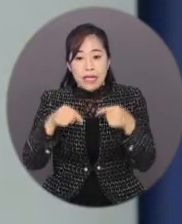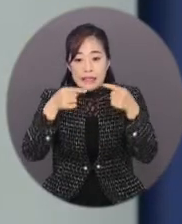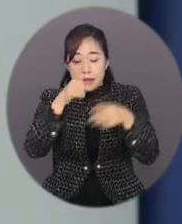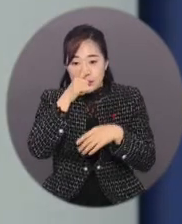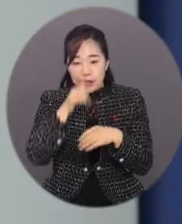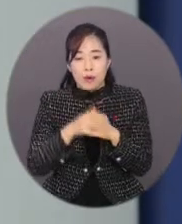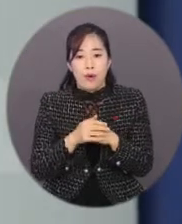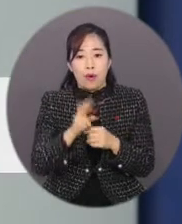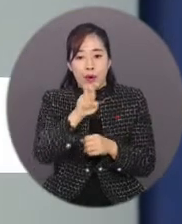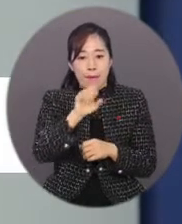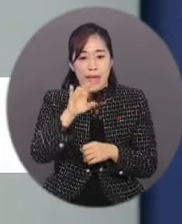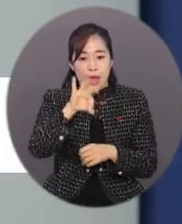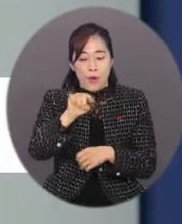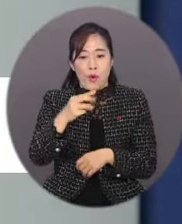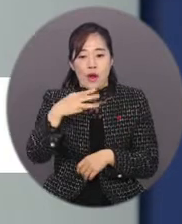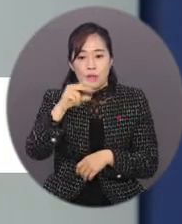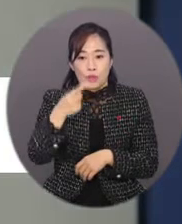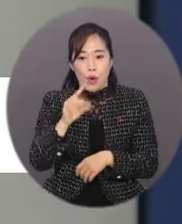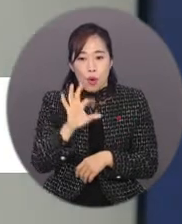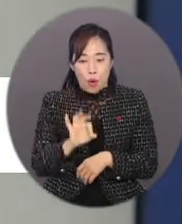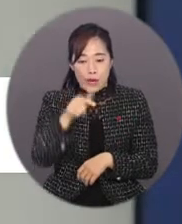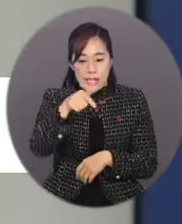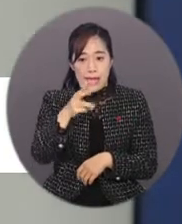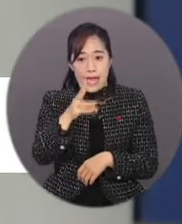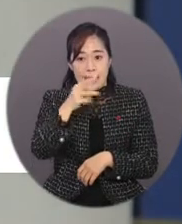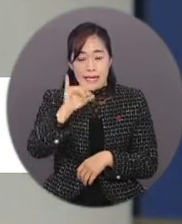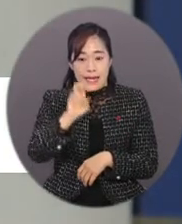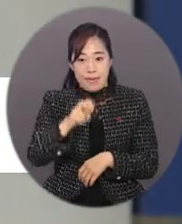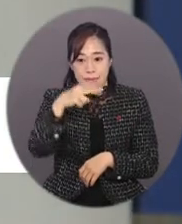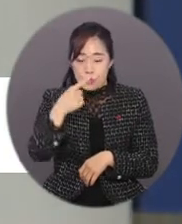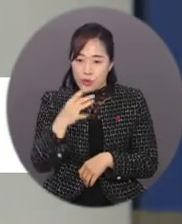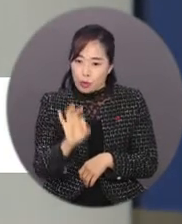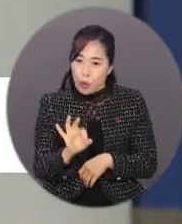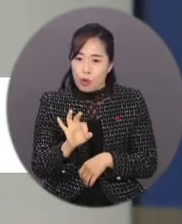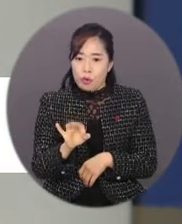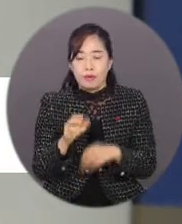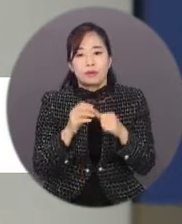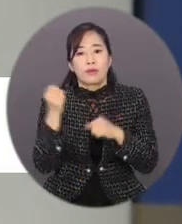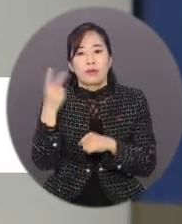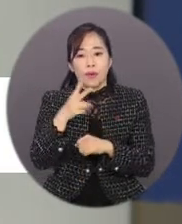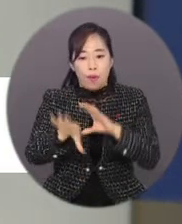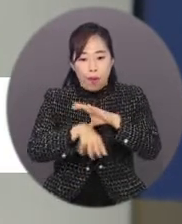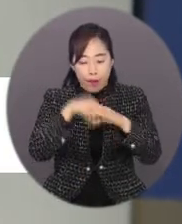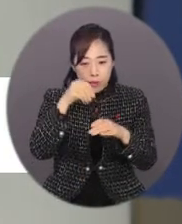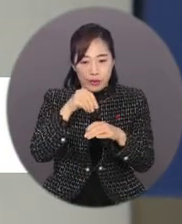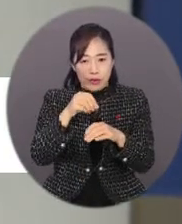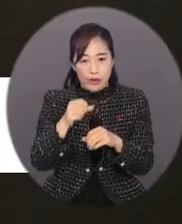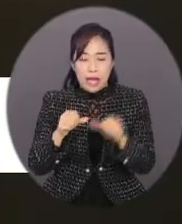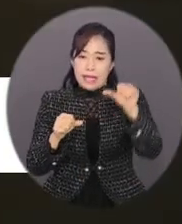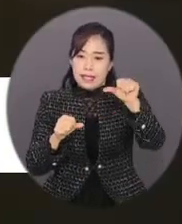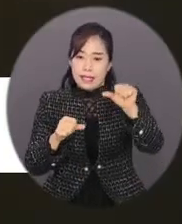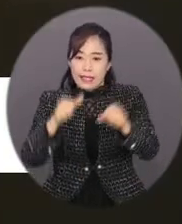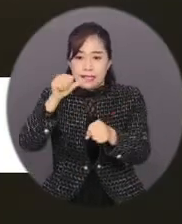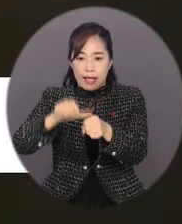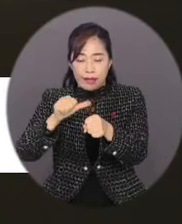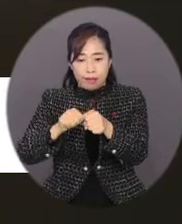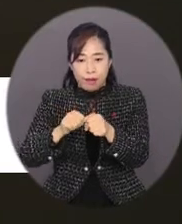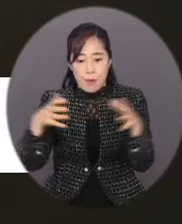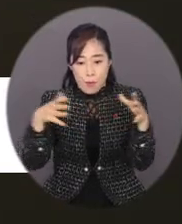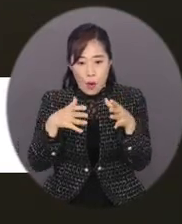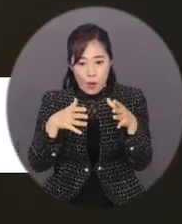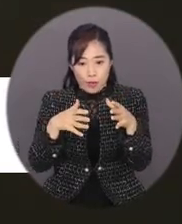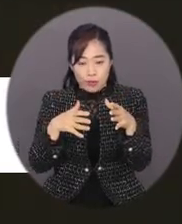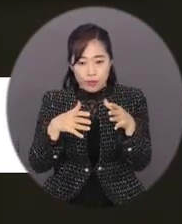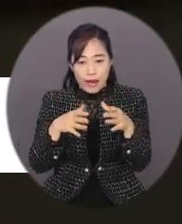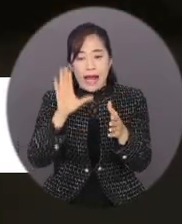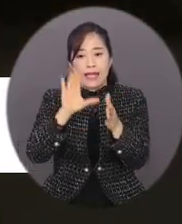사무실과 계림동 카페 등지에서 디지털 복권 설명회 등 5차례의 모임을 갖는 동안 참석자들 가족이